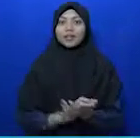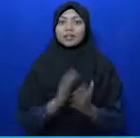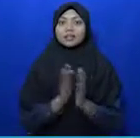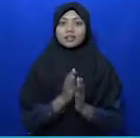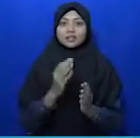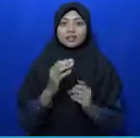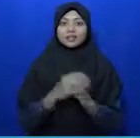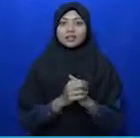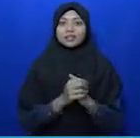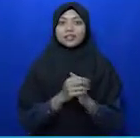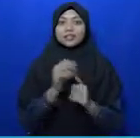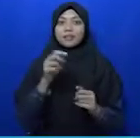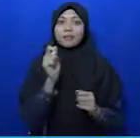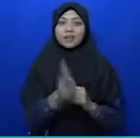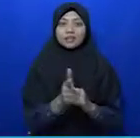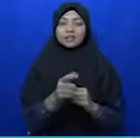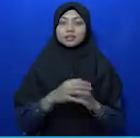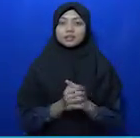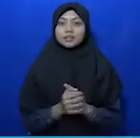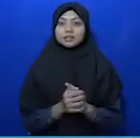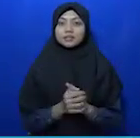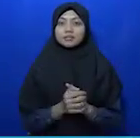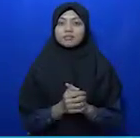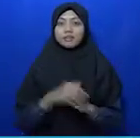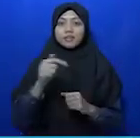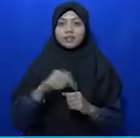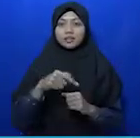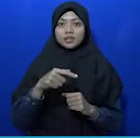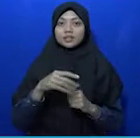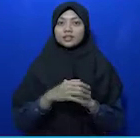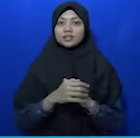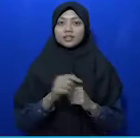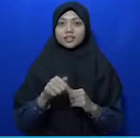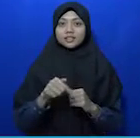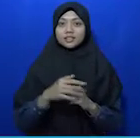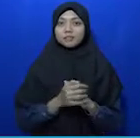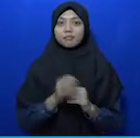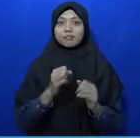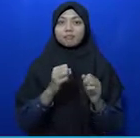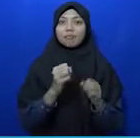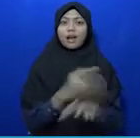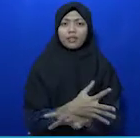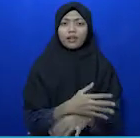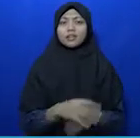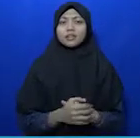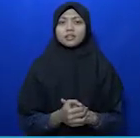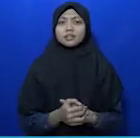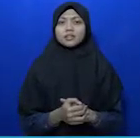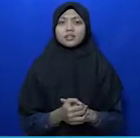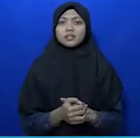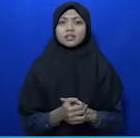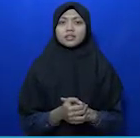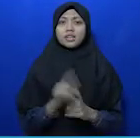royalti dan pajak. Nah ini suatu paket gitu ya, kalau kemudian satu paket